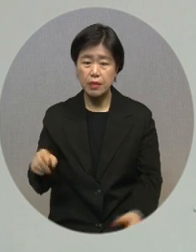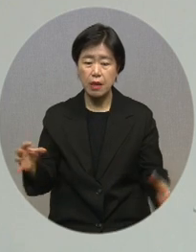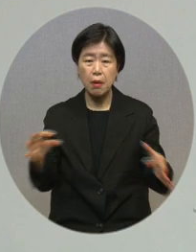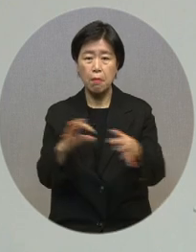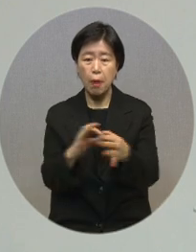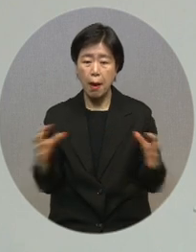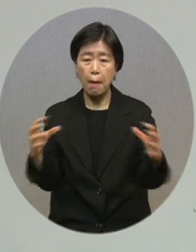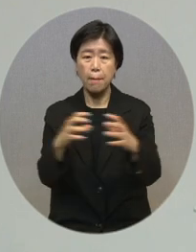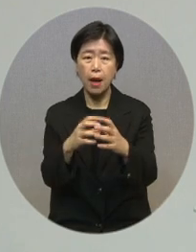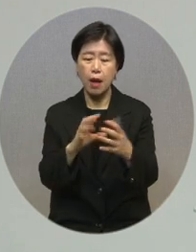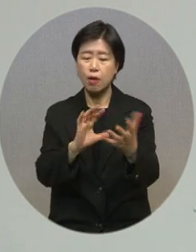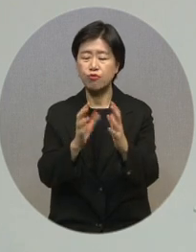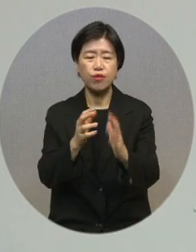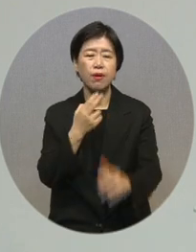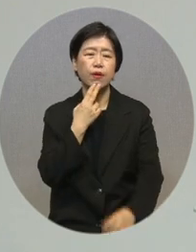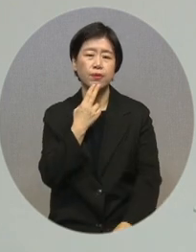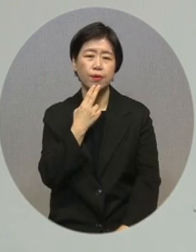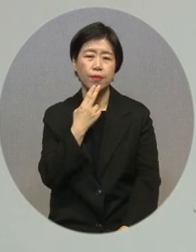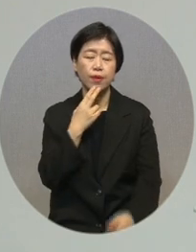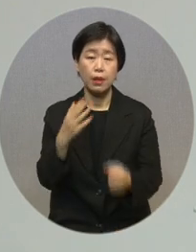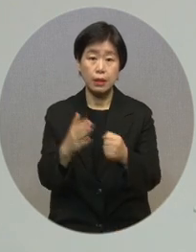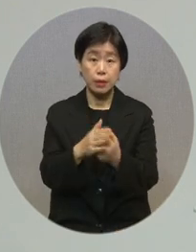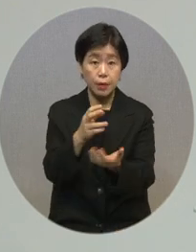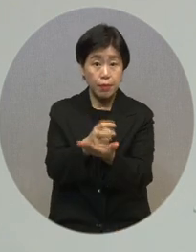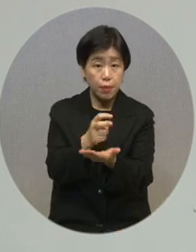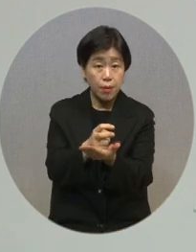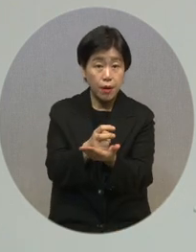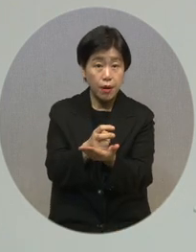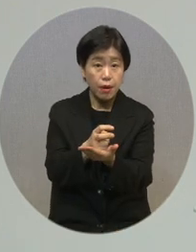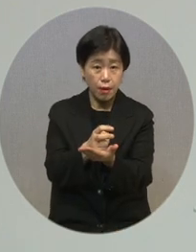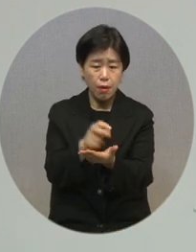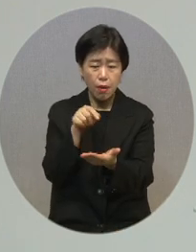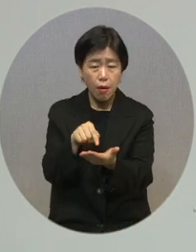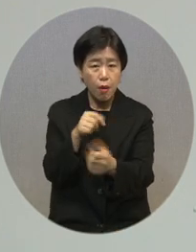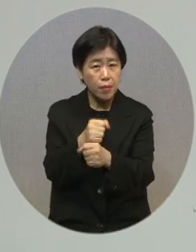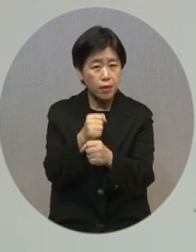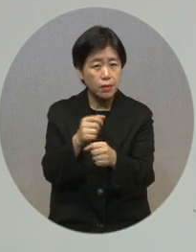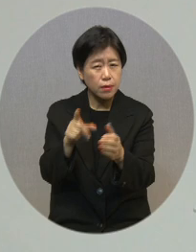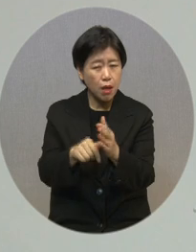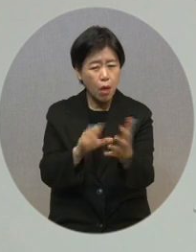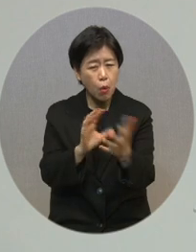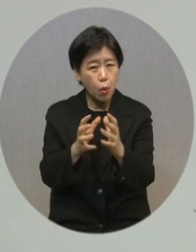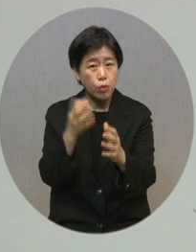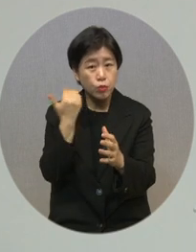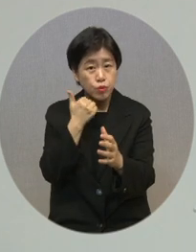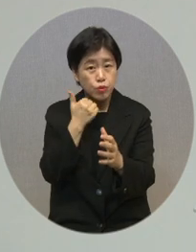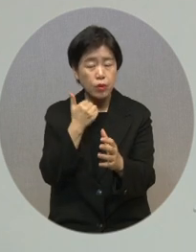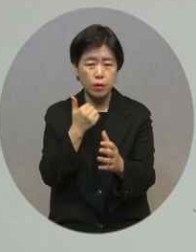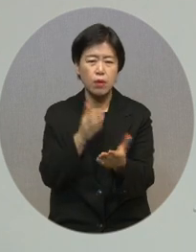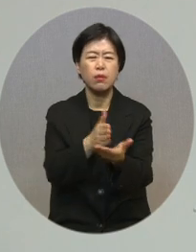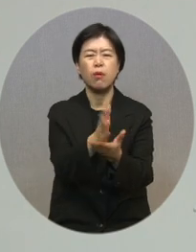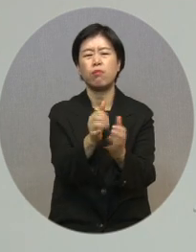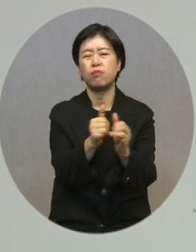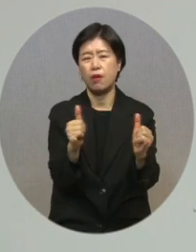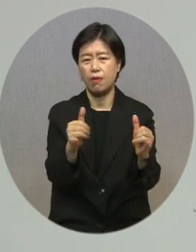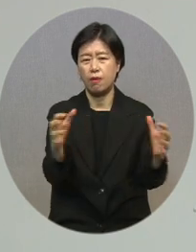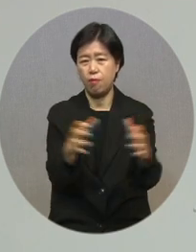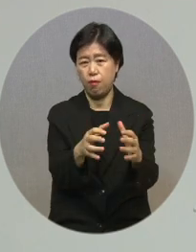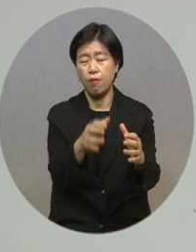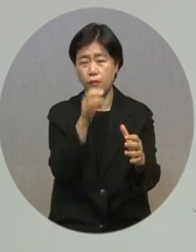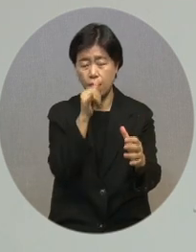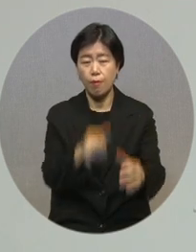이루어졌습니다. 그래서 제도 개선 논의는 주로 그 전문가들 중심으로 뭐 고용노동부의